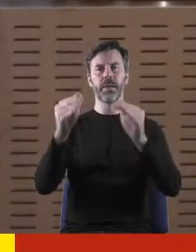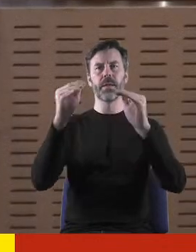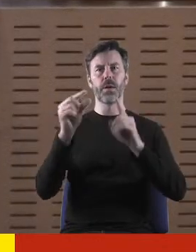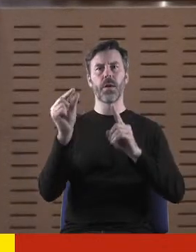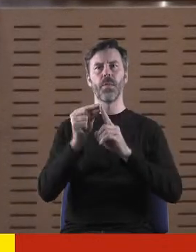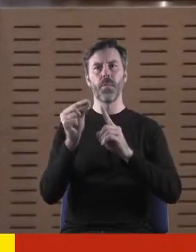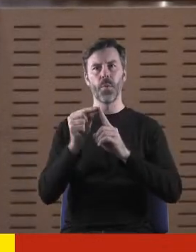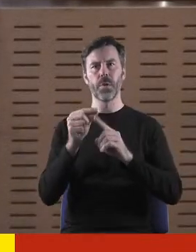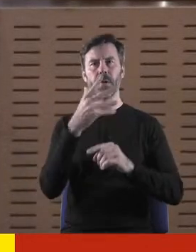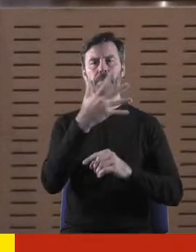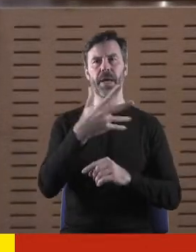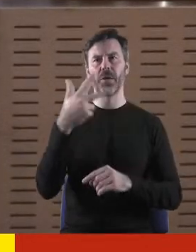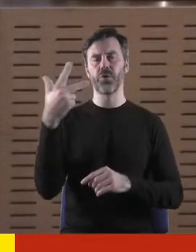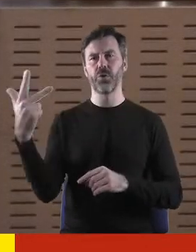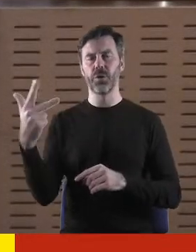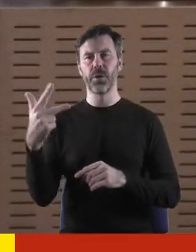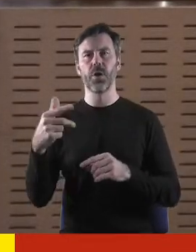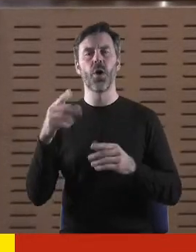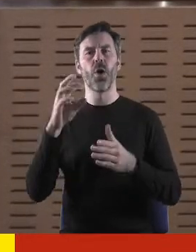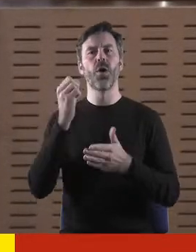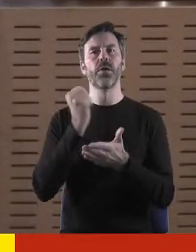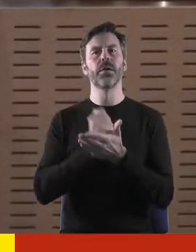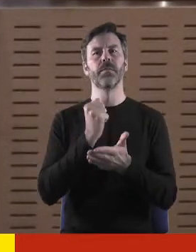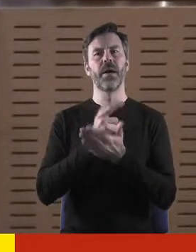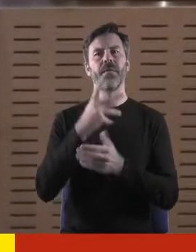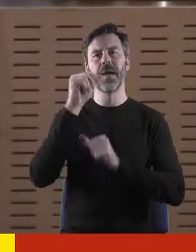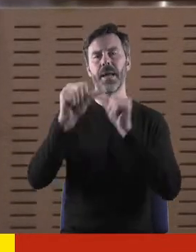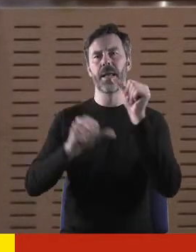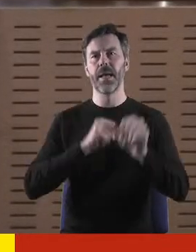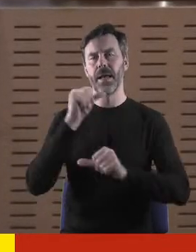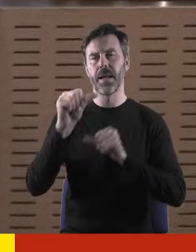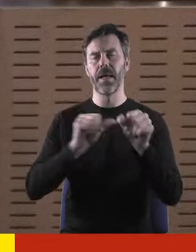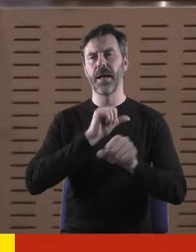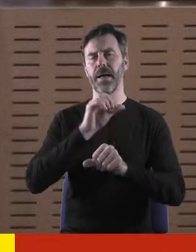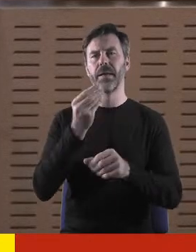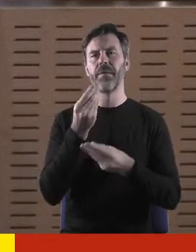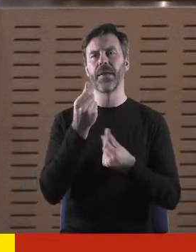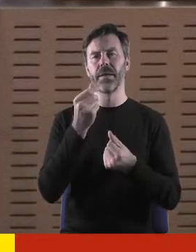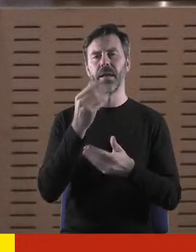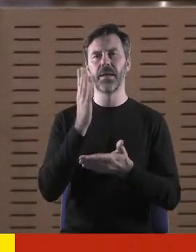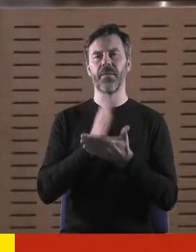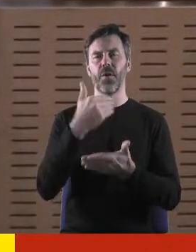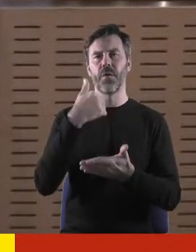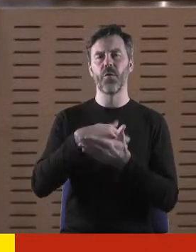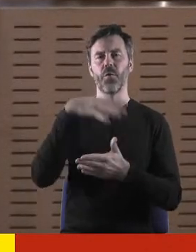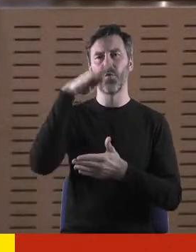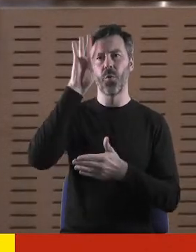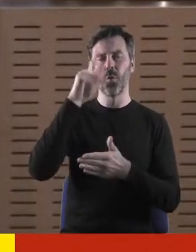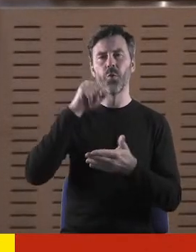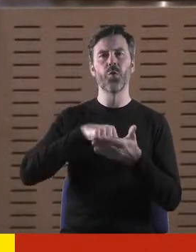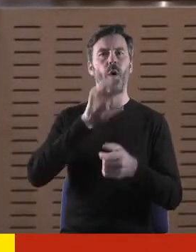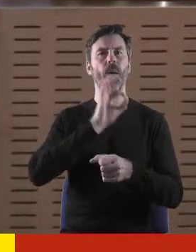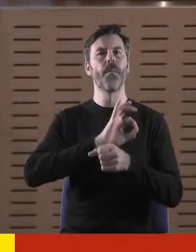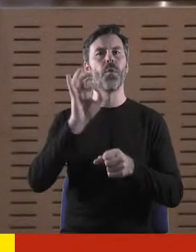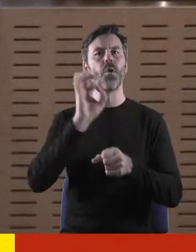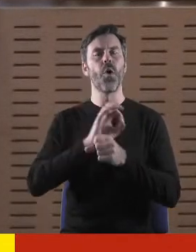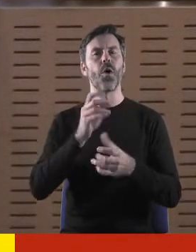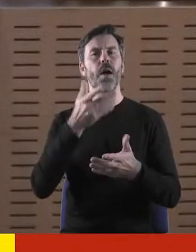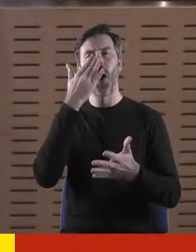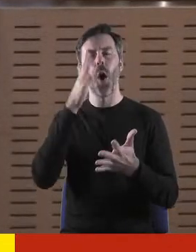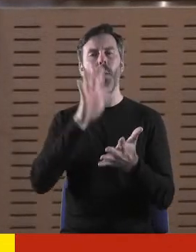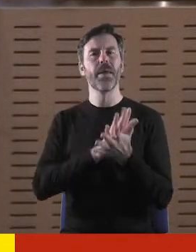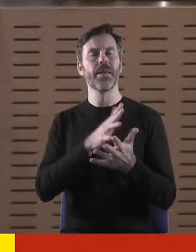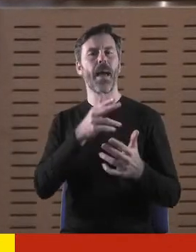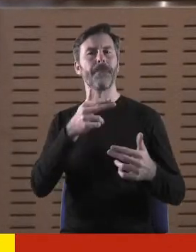projekt uchwały zmieniający uchwałę w sprawie wieloletniej prognozy finansowej województwa łódzkiego. Projekt uchwały został pozytywnie zaopiniowany przez Komisję